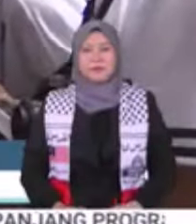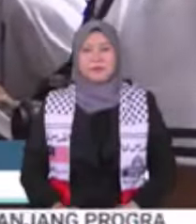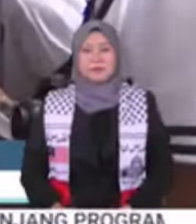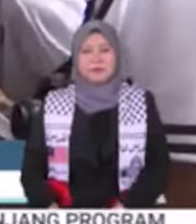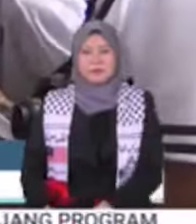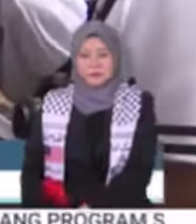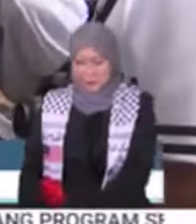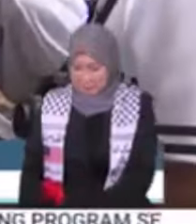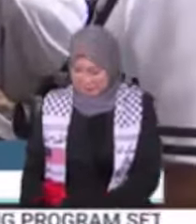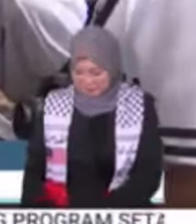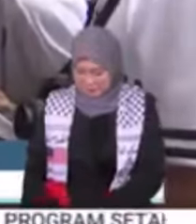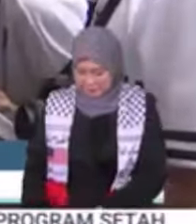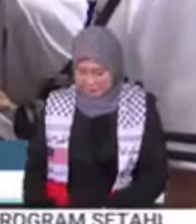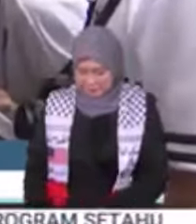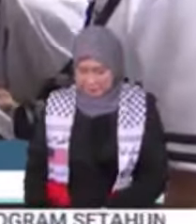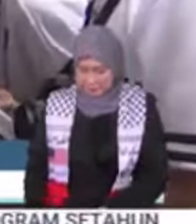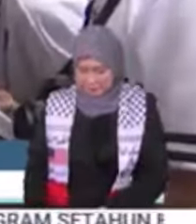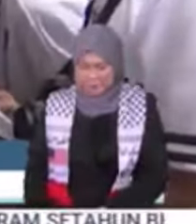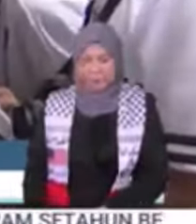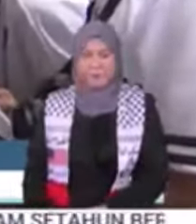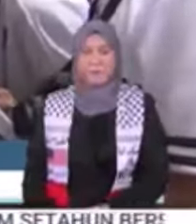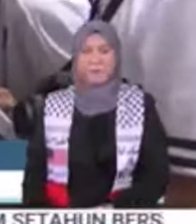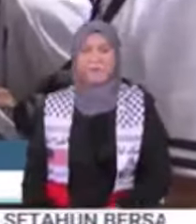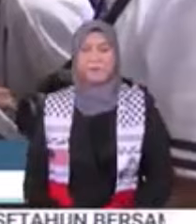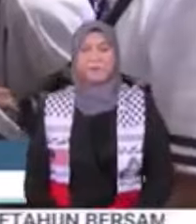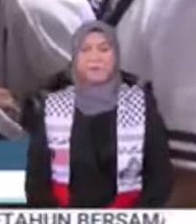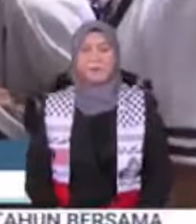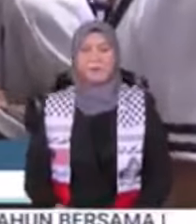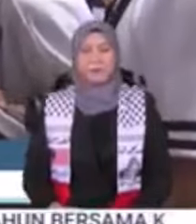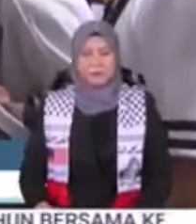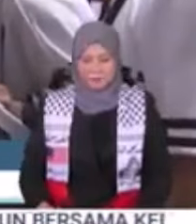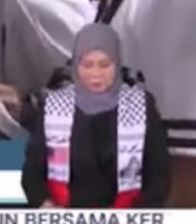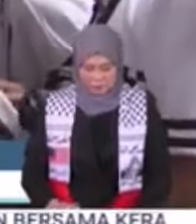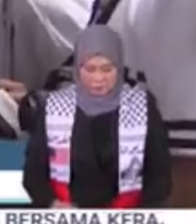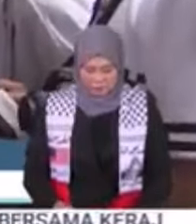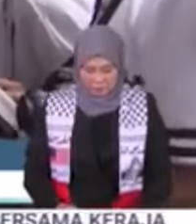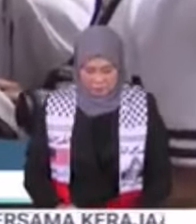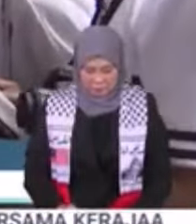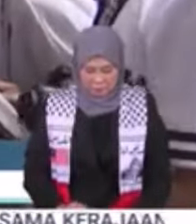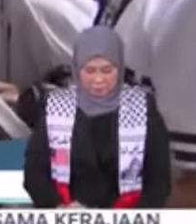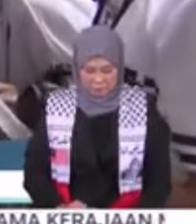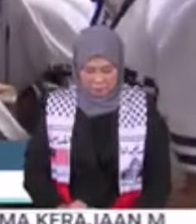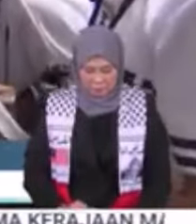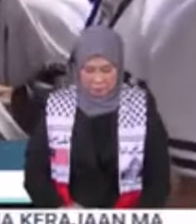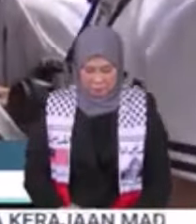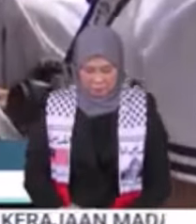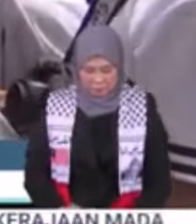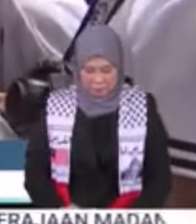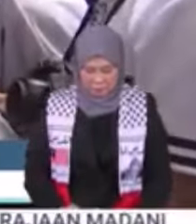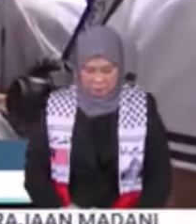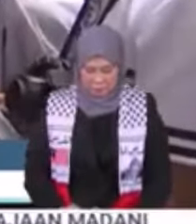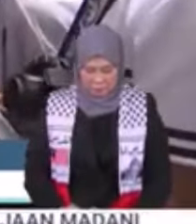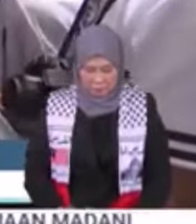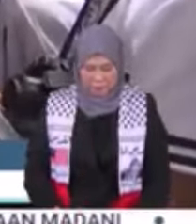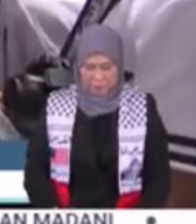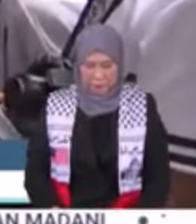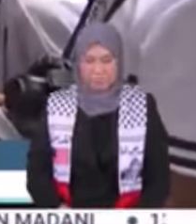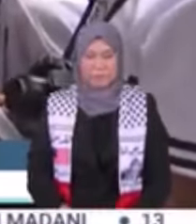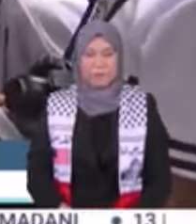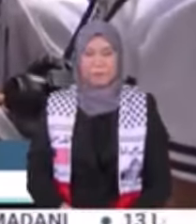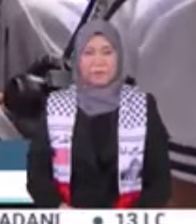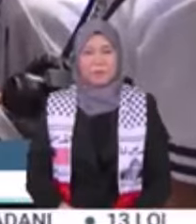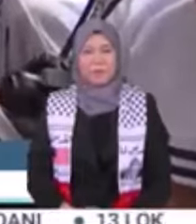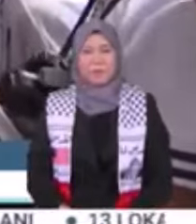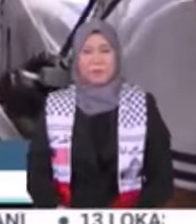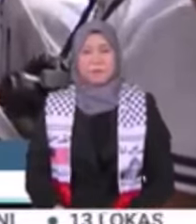sendiri untuk kesebelasan utama yang akan diturunkan bagi skuad Terengganu sendiri? Alhamdulillah, semua pemain berada di